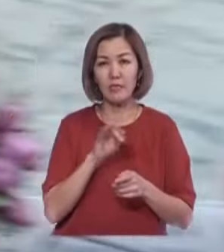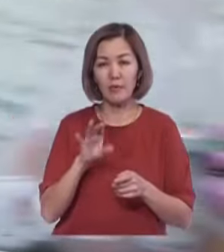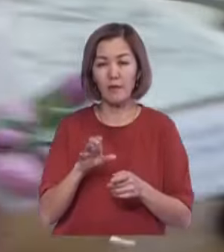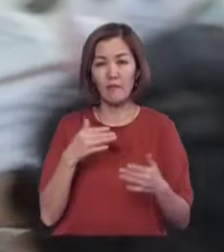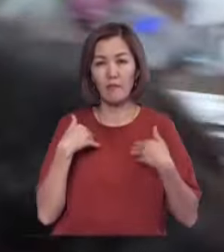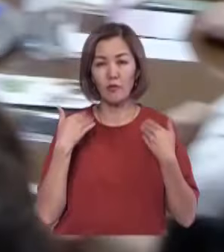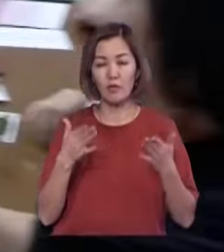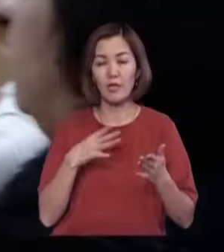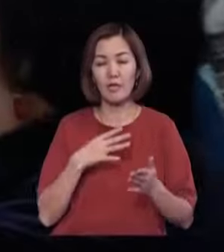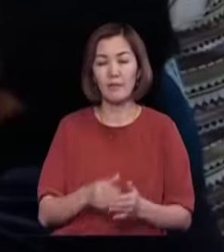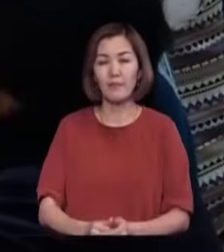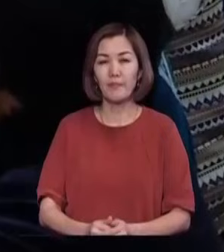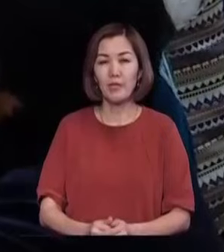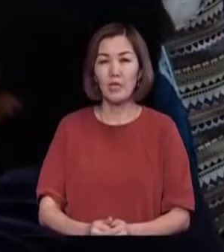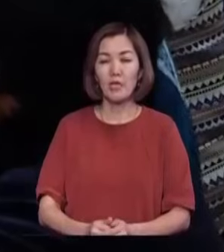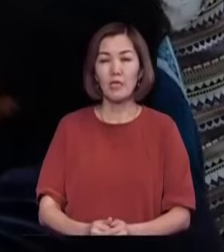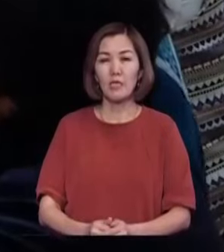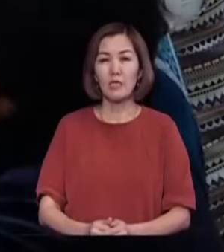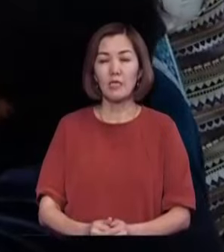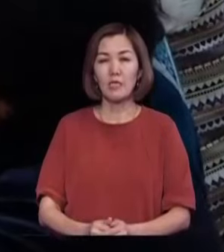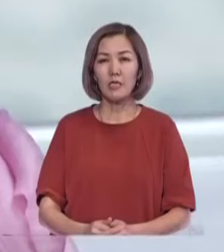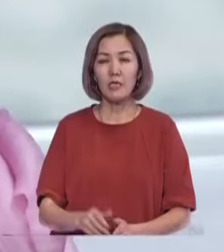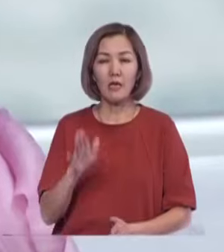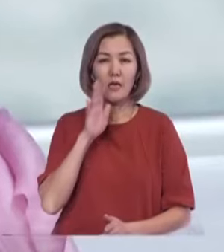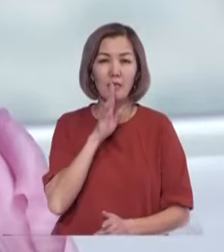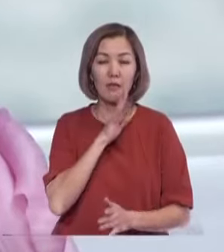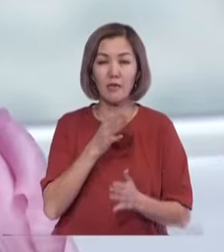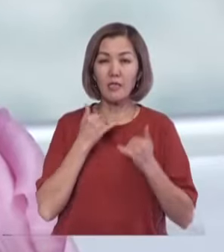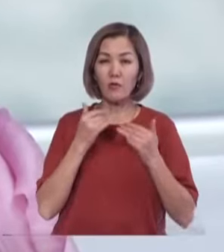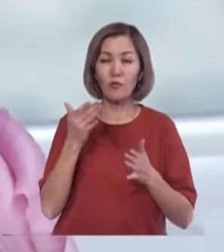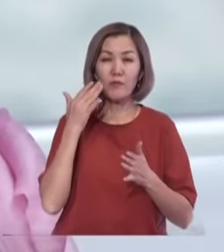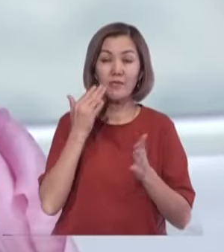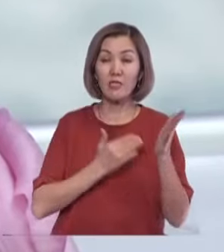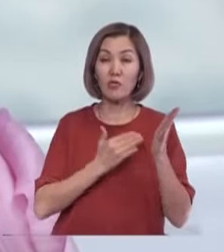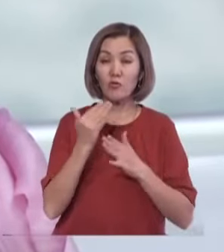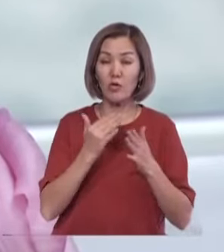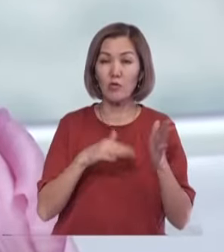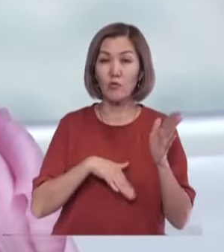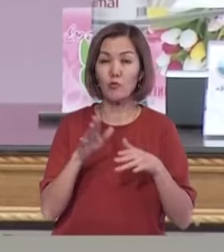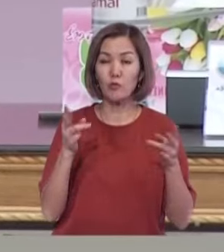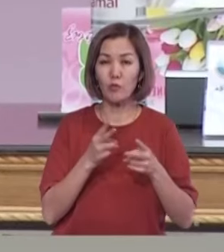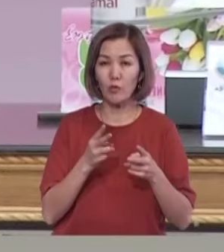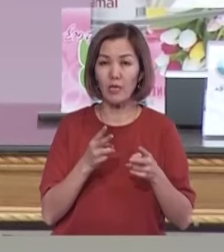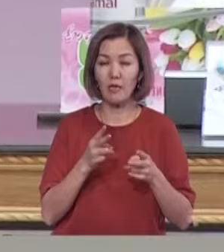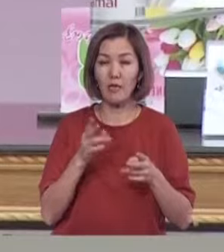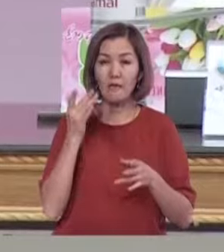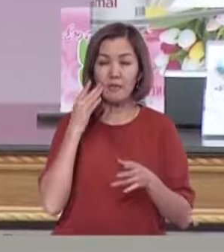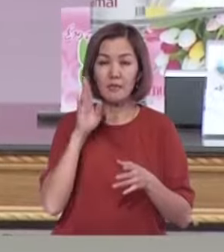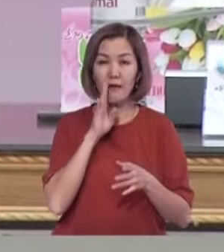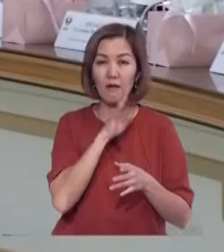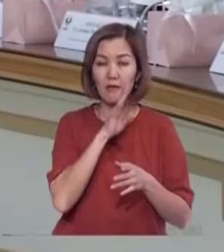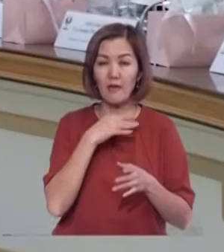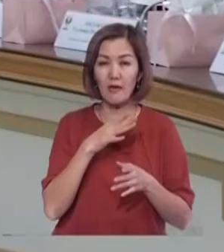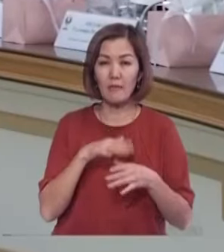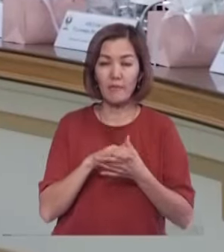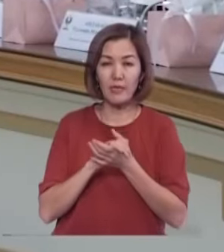жылы лебізін білдірді. Жетісу әкімі бір сөзінде аналарға деген құрмет қашанда жоғары болу керек дейді. Себебі ана қашанда ел жұрттың